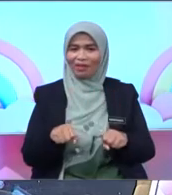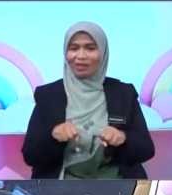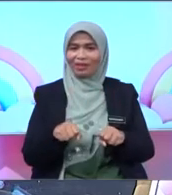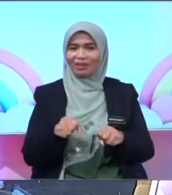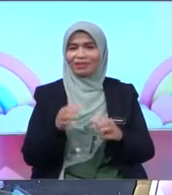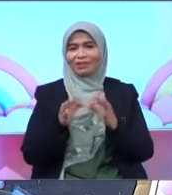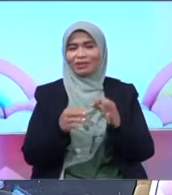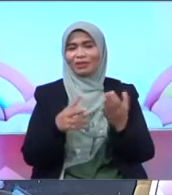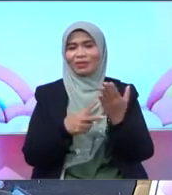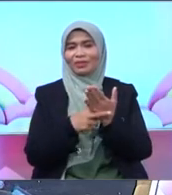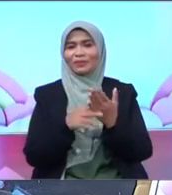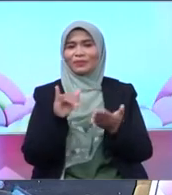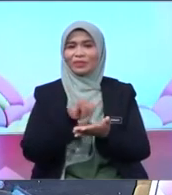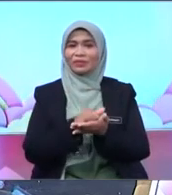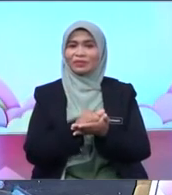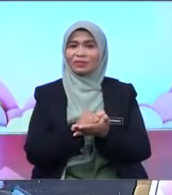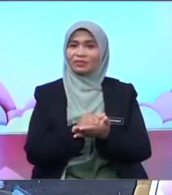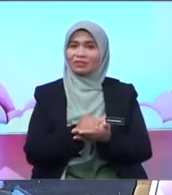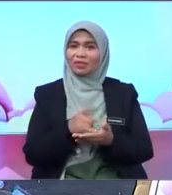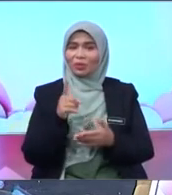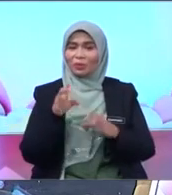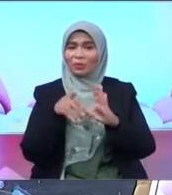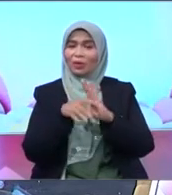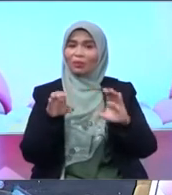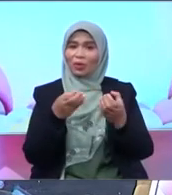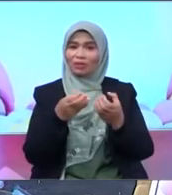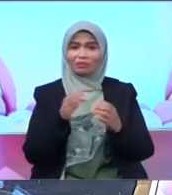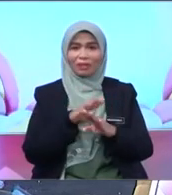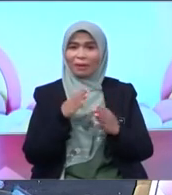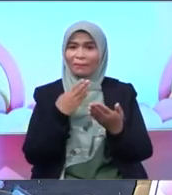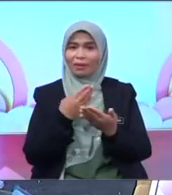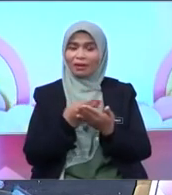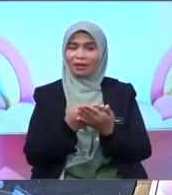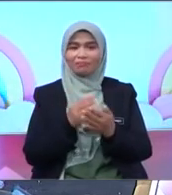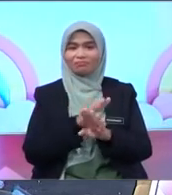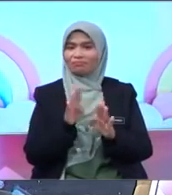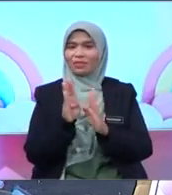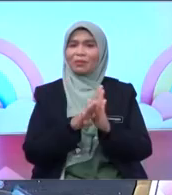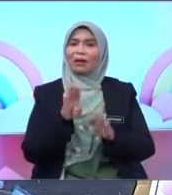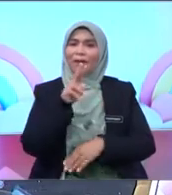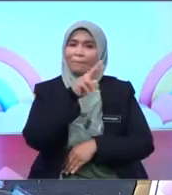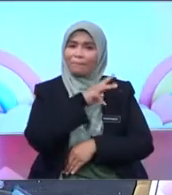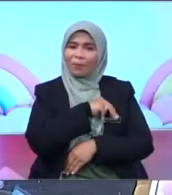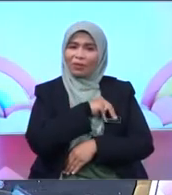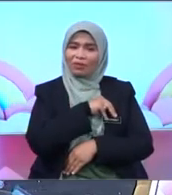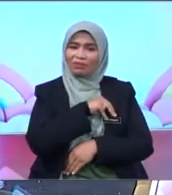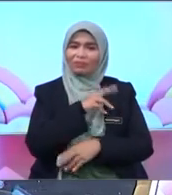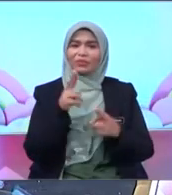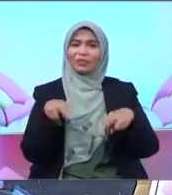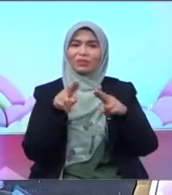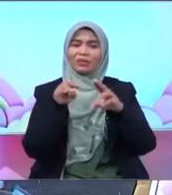itu merupakan salah satu perbuatan yang takluk tidak pengurus sekali didalam pemeriksaan